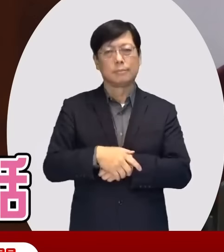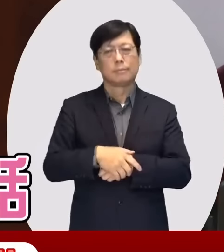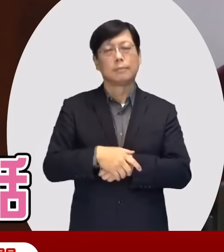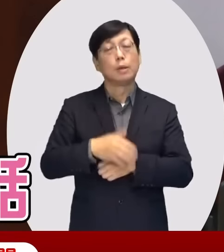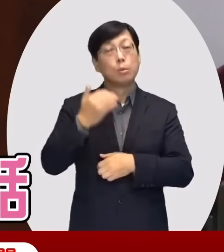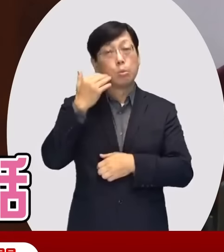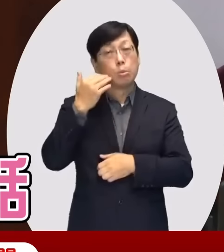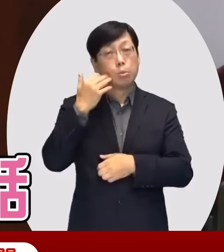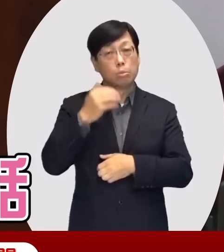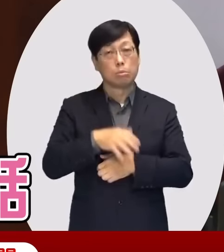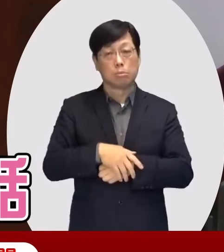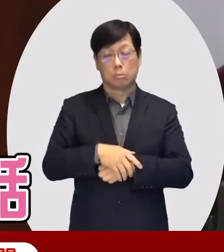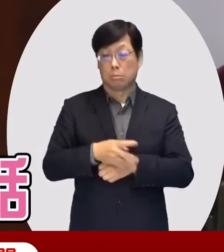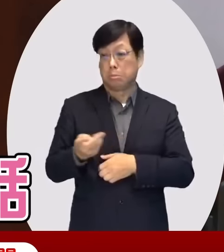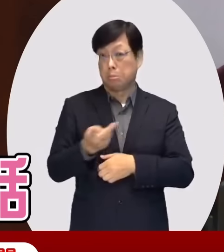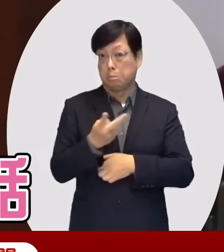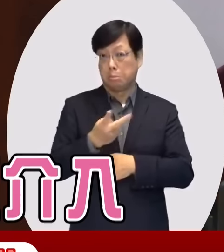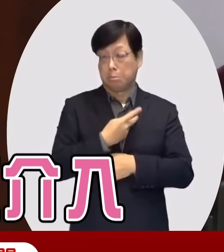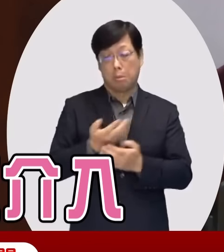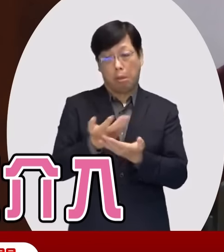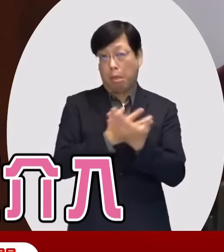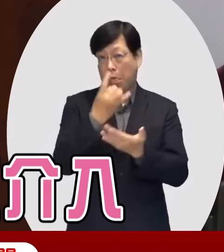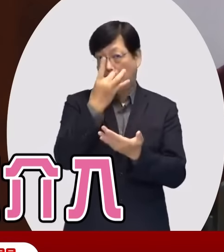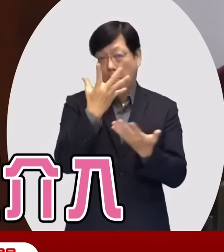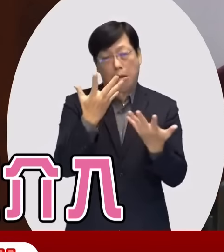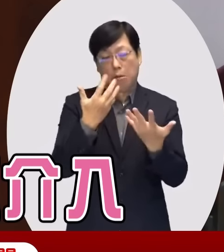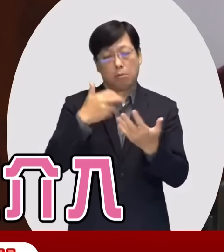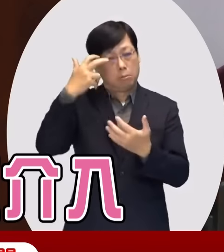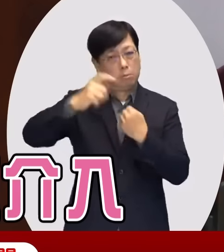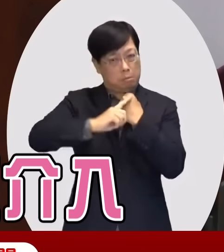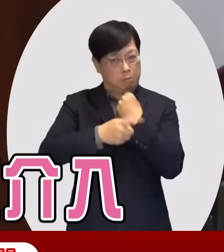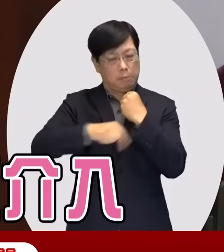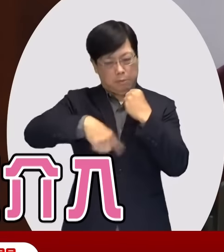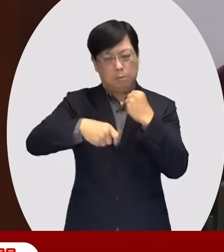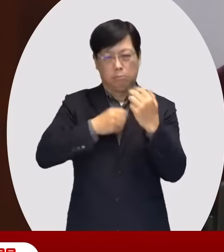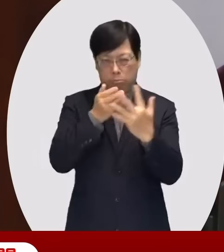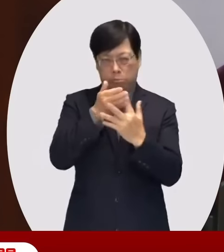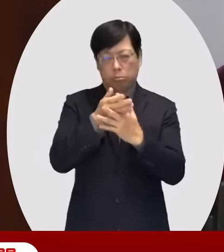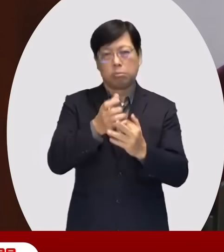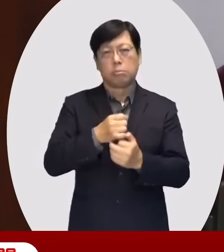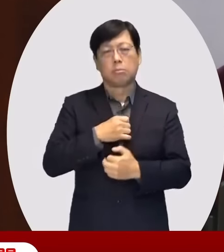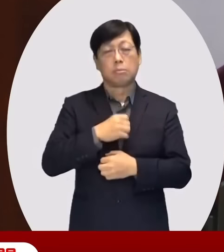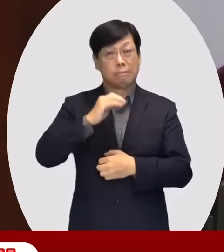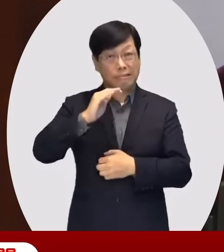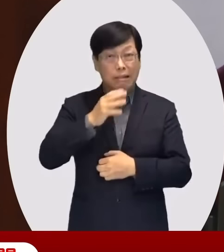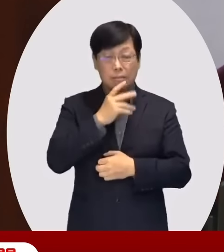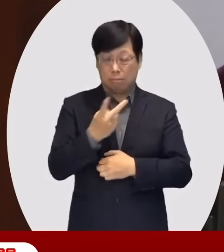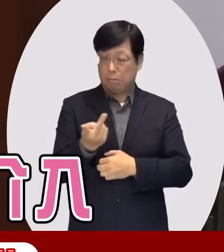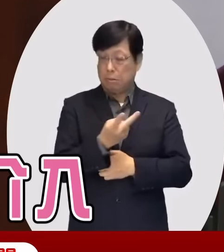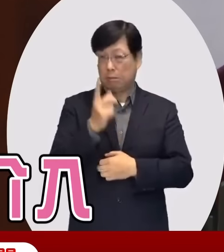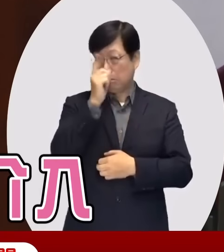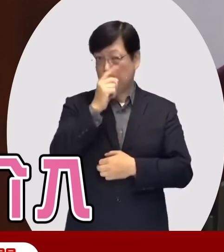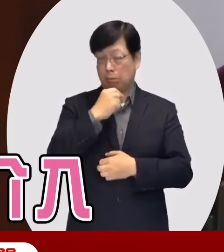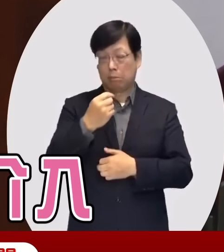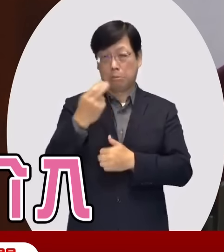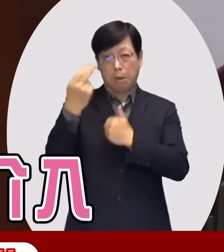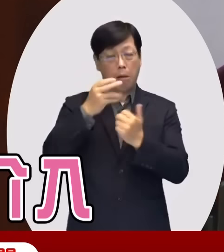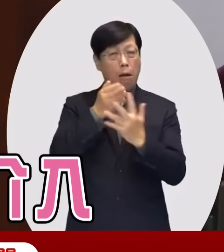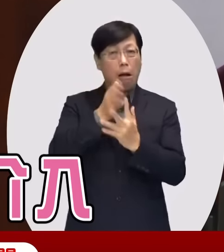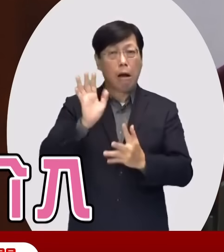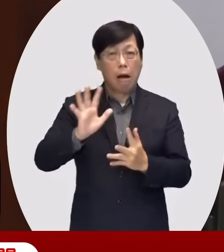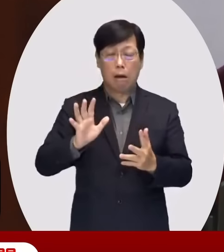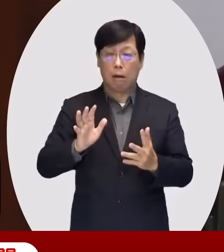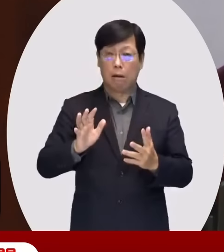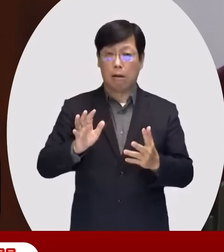当然，如果不能的话，那我们宪法法庭必须介入。可是双方又一直叫我们不要介